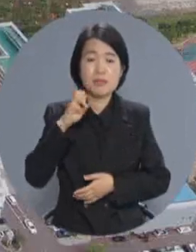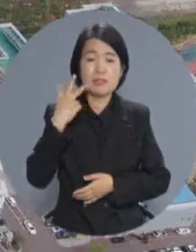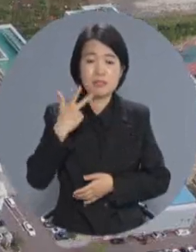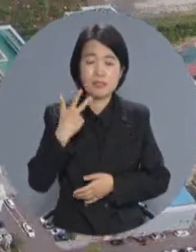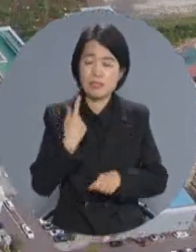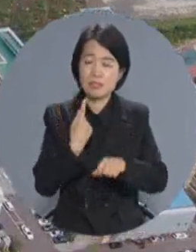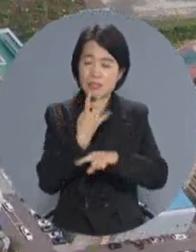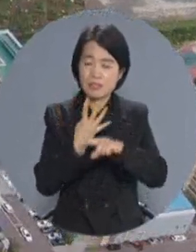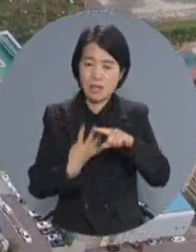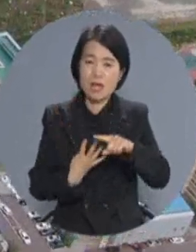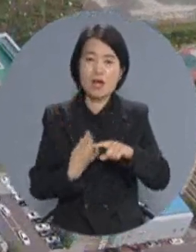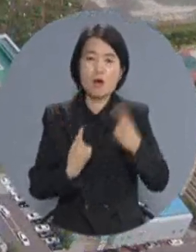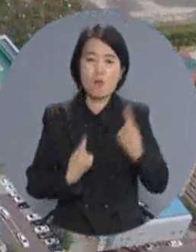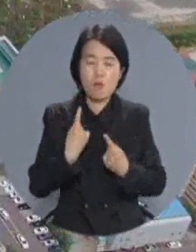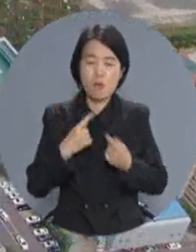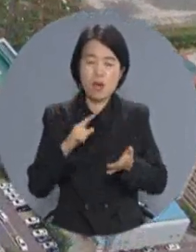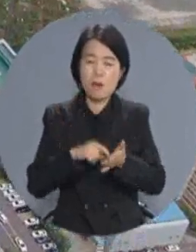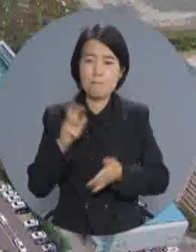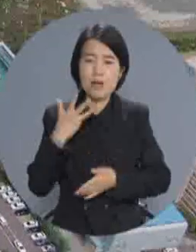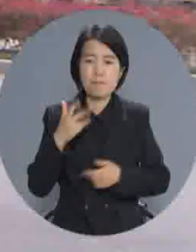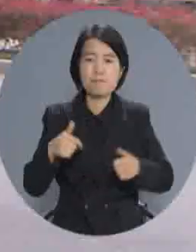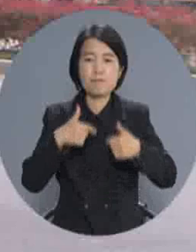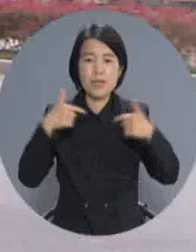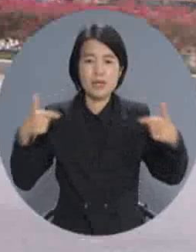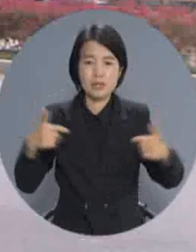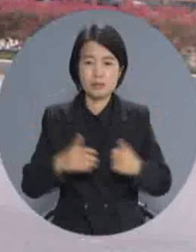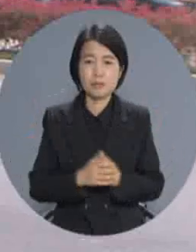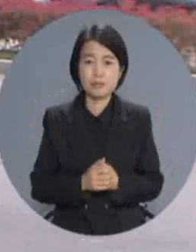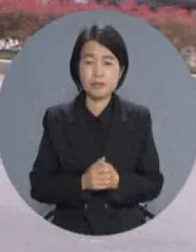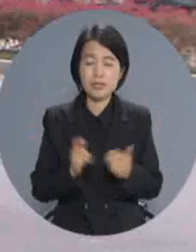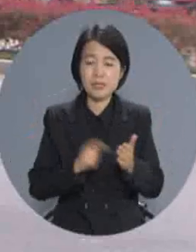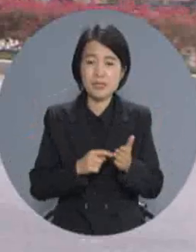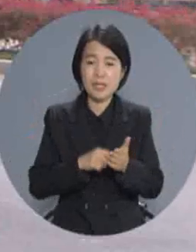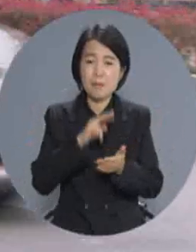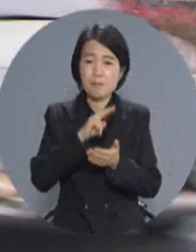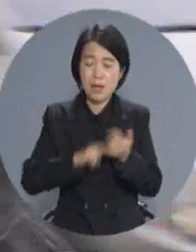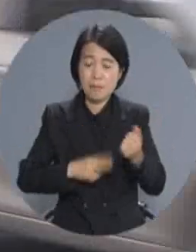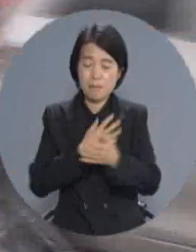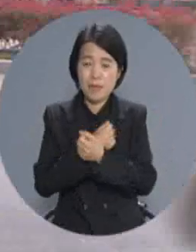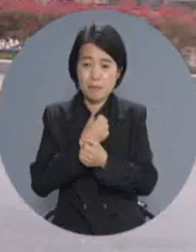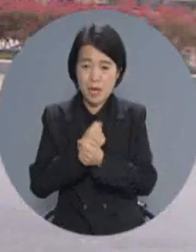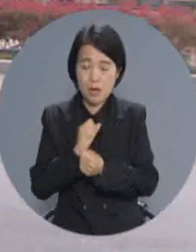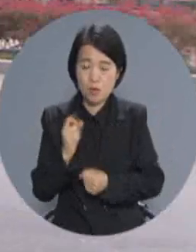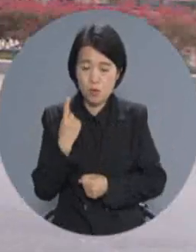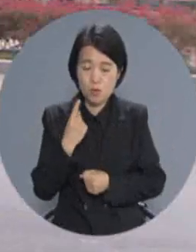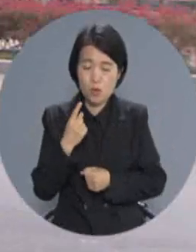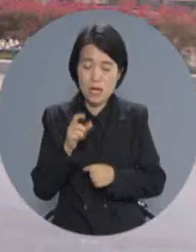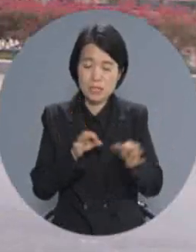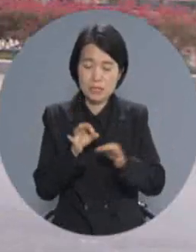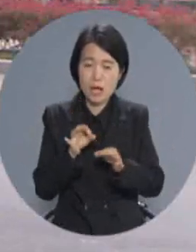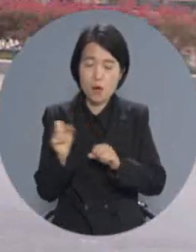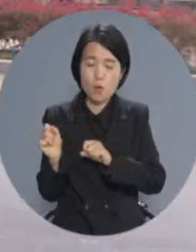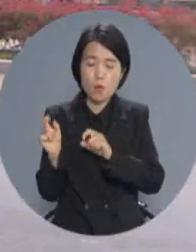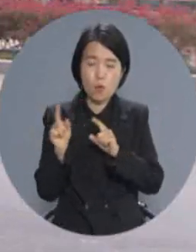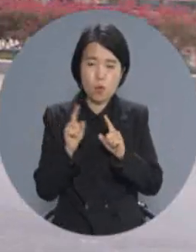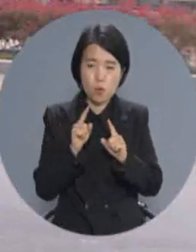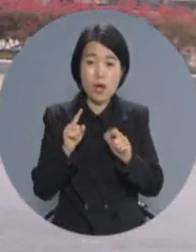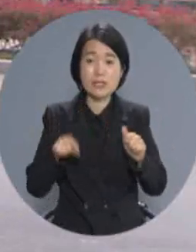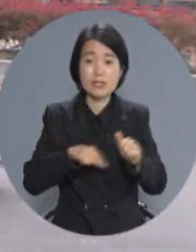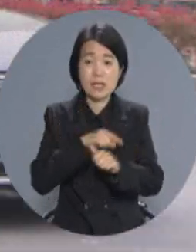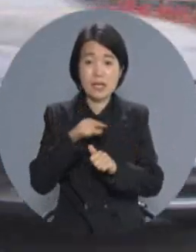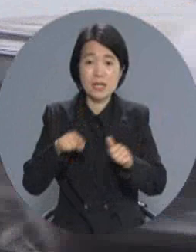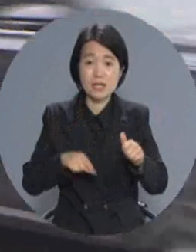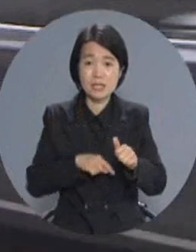지난해 4분기보다 약 800건 늘었습니다. 급매물이 속속 거래되면서 시장에 조금씩 활기가 돌고